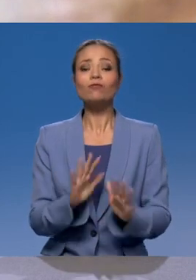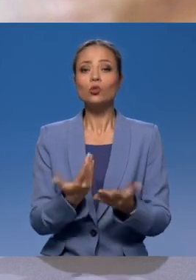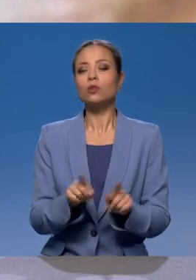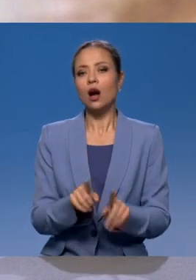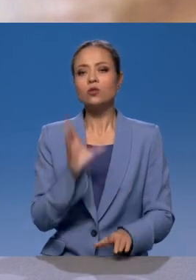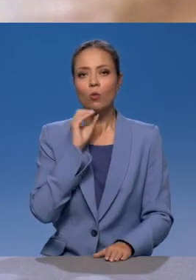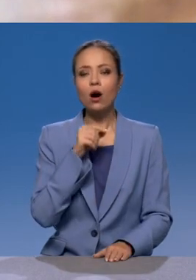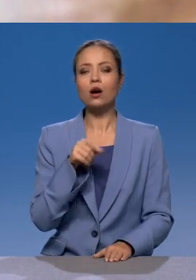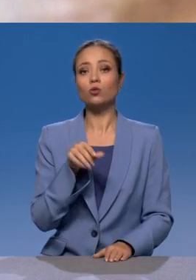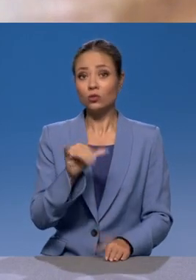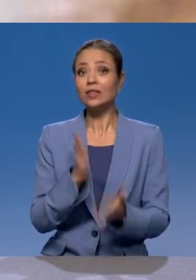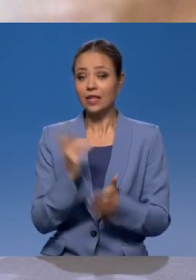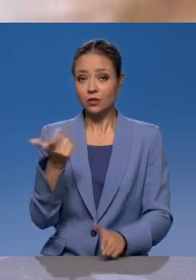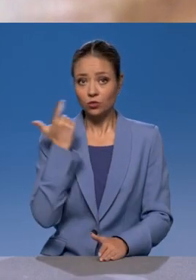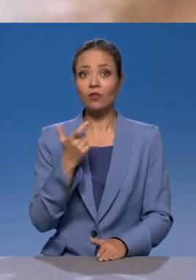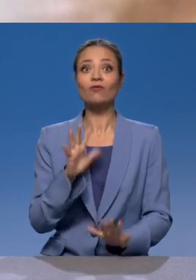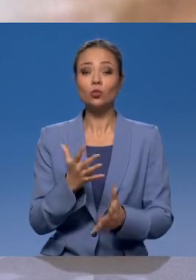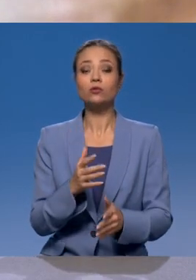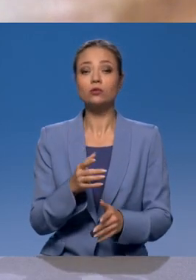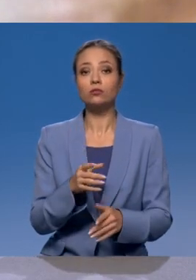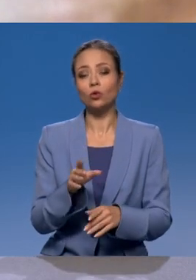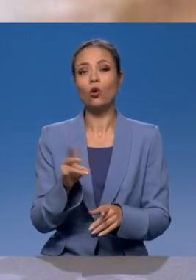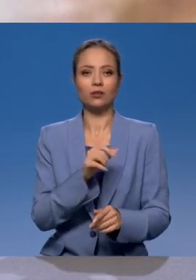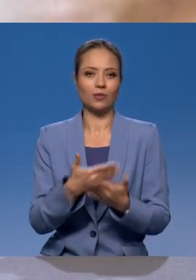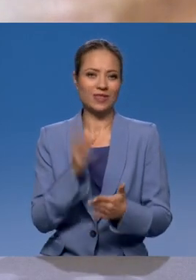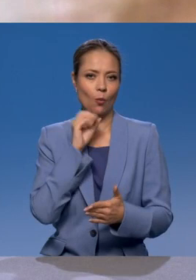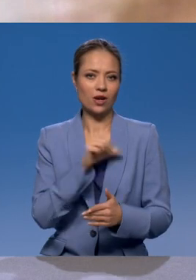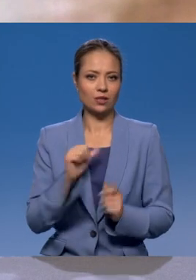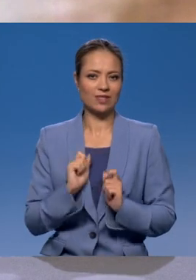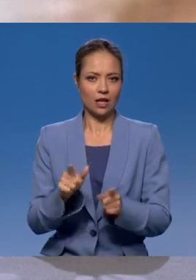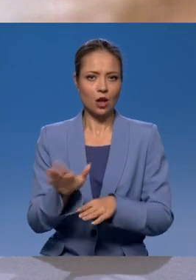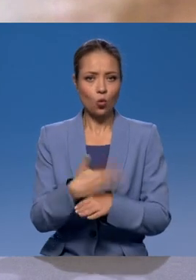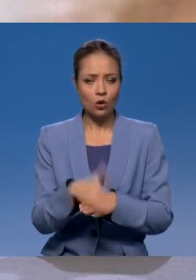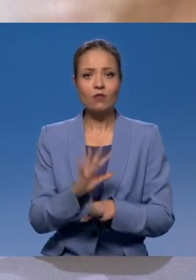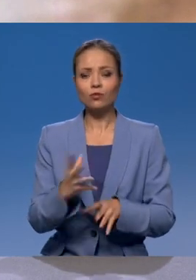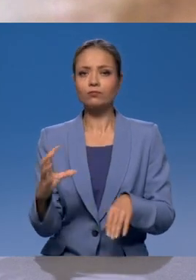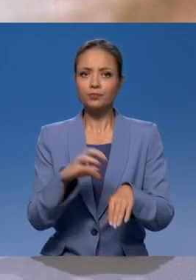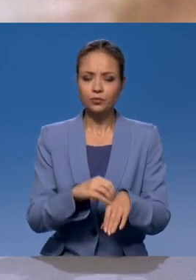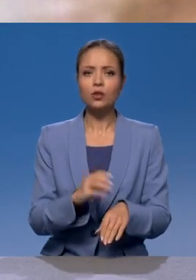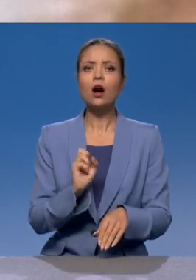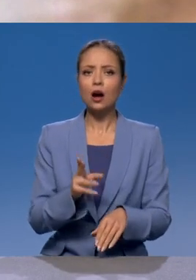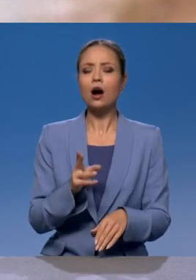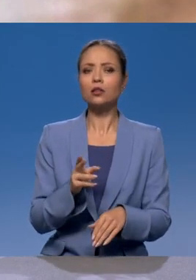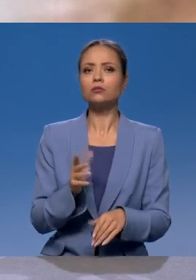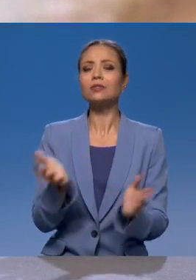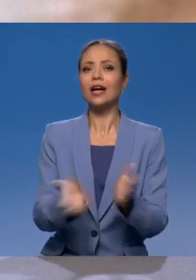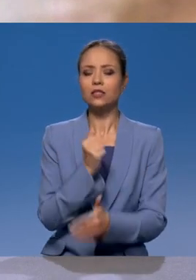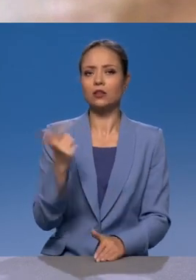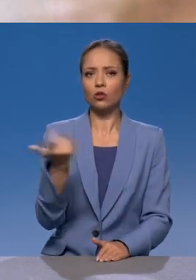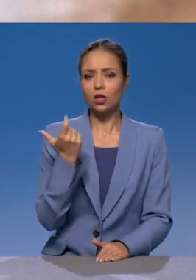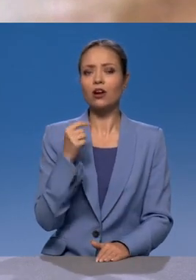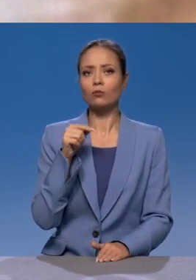самостоятельно гуляет, укусила. Как потерпевшему понять, кому предъявлять претензии, как найти того самого владельца, с которого потом можно будет вытребовать